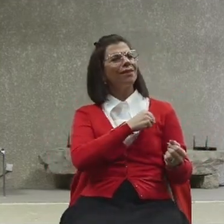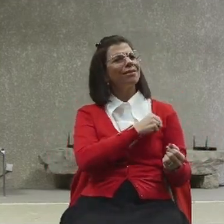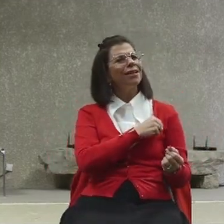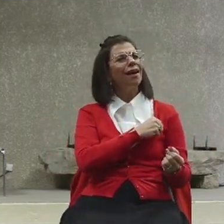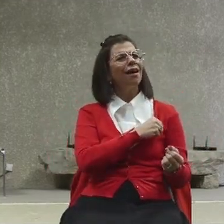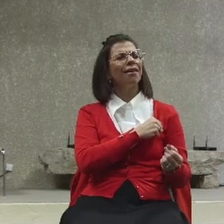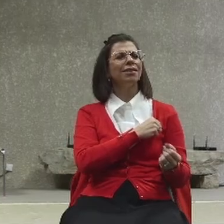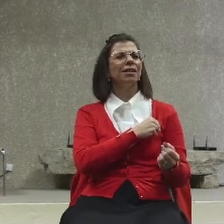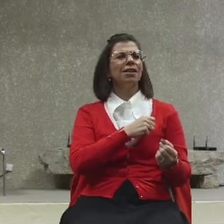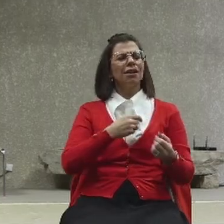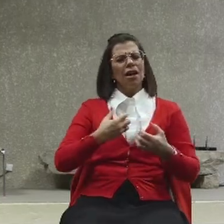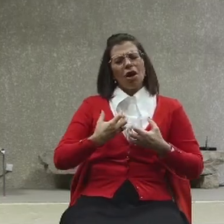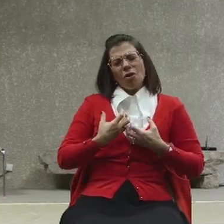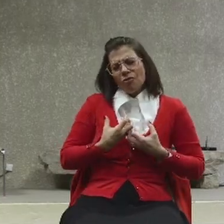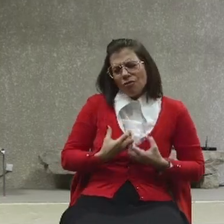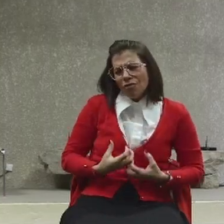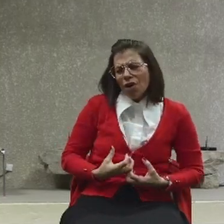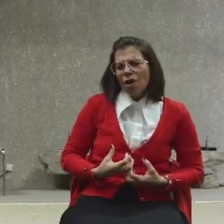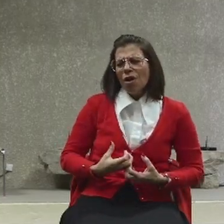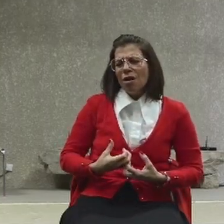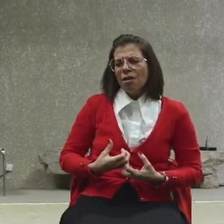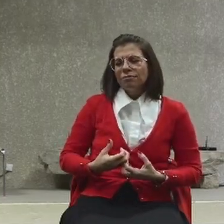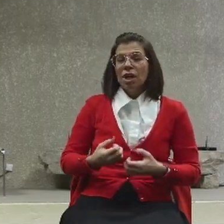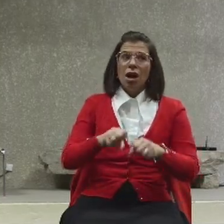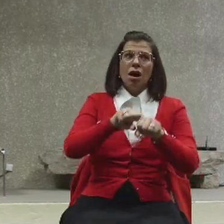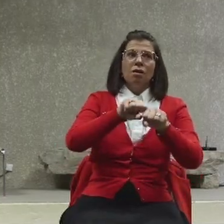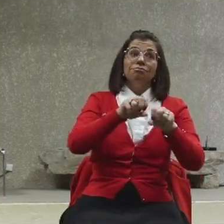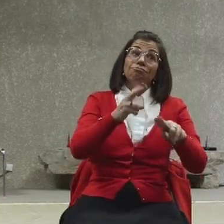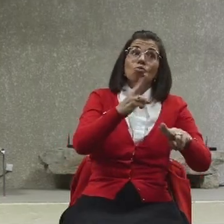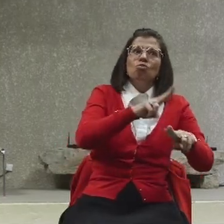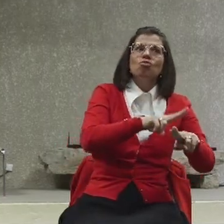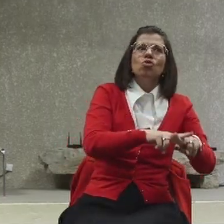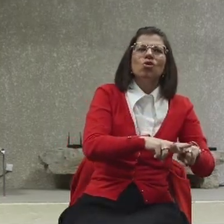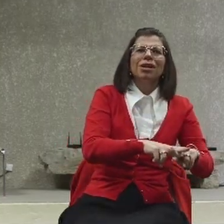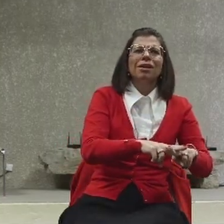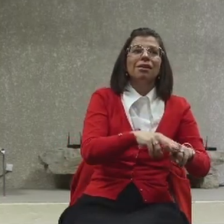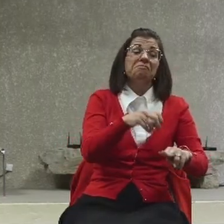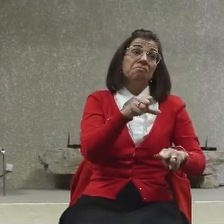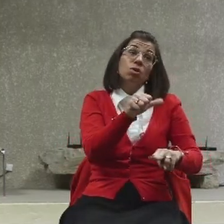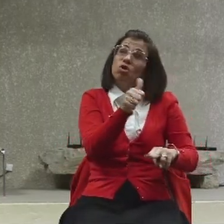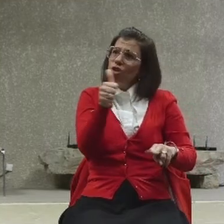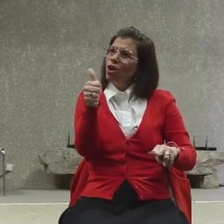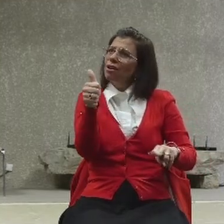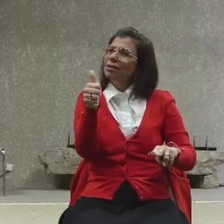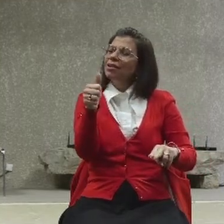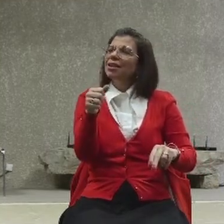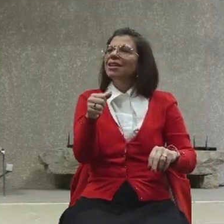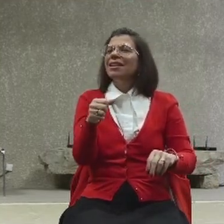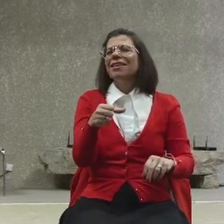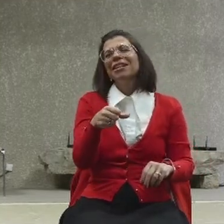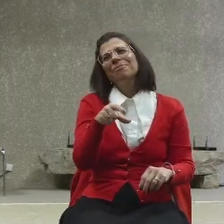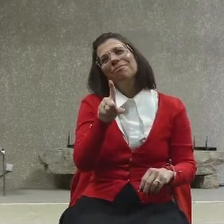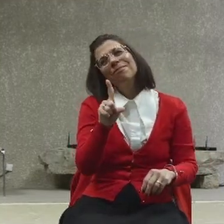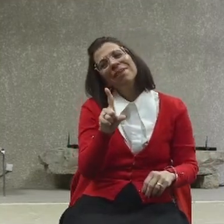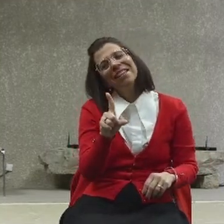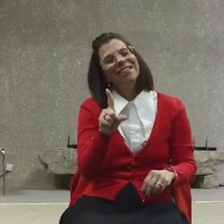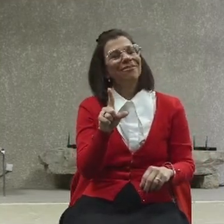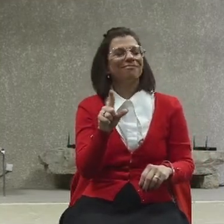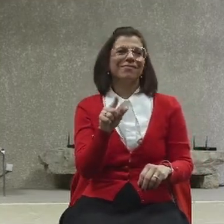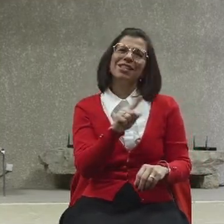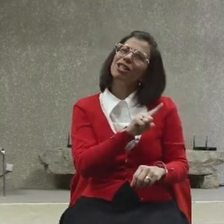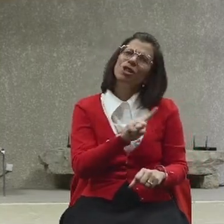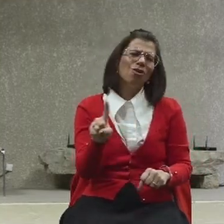de fruits. Et nous qui sommes appelés à suivre le même